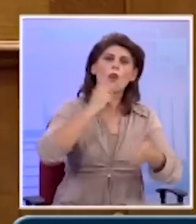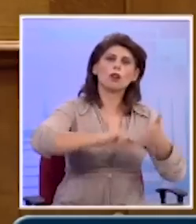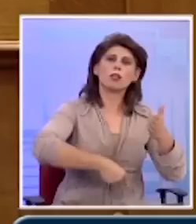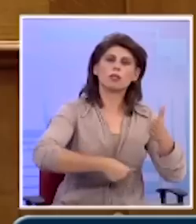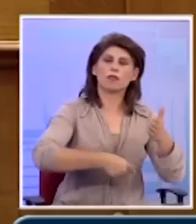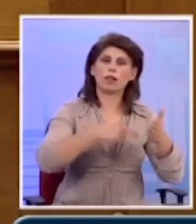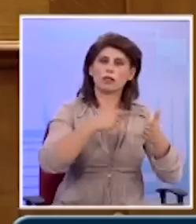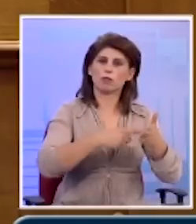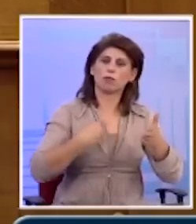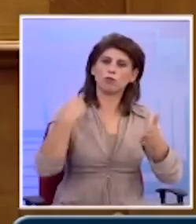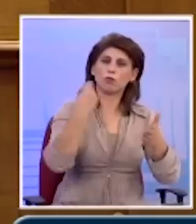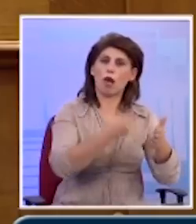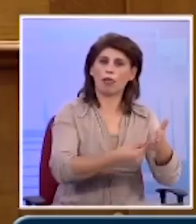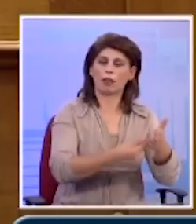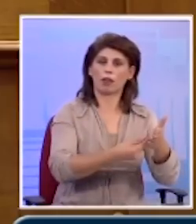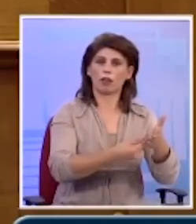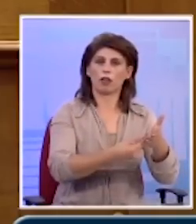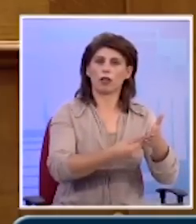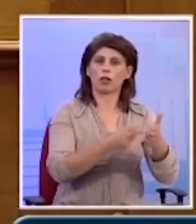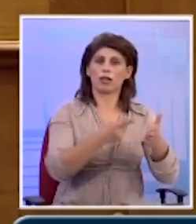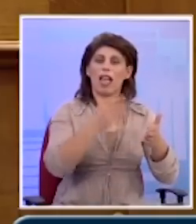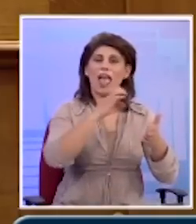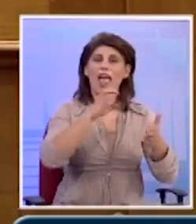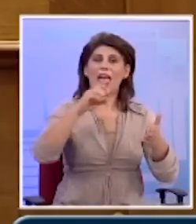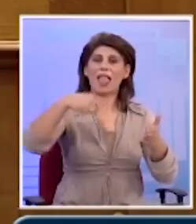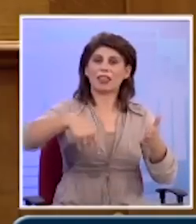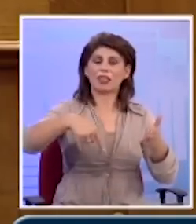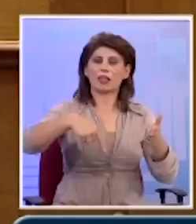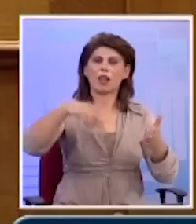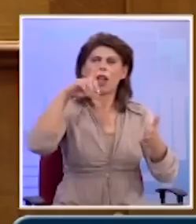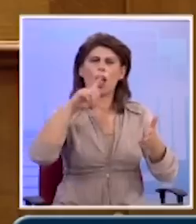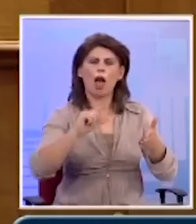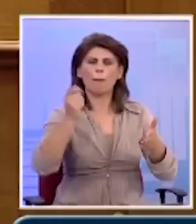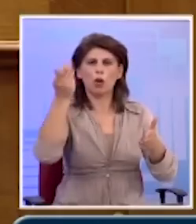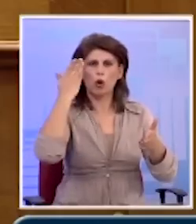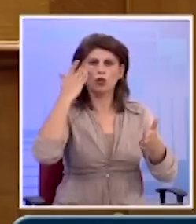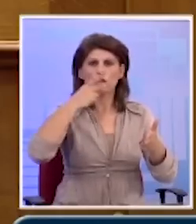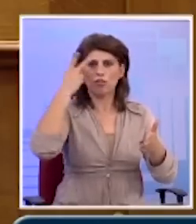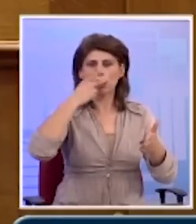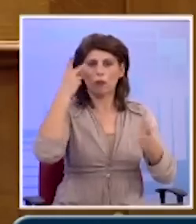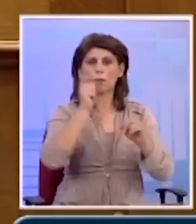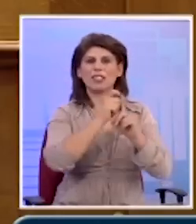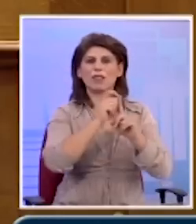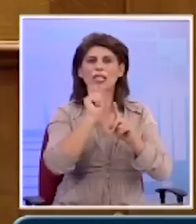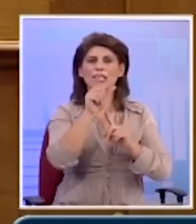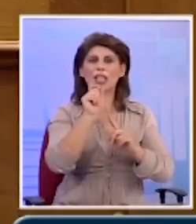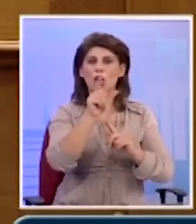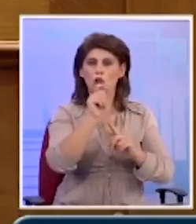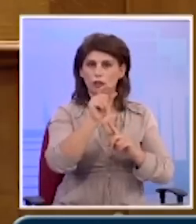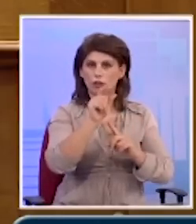σύμβαση με την οποία παραχωρήθηκαν στην ΕΕΤ έναντι χαμηλού τιμήματος τα δικαιώματα για τις ψηφιακές